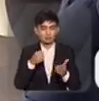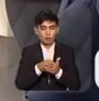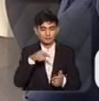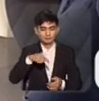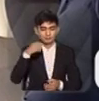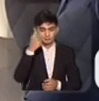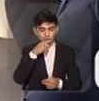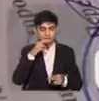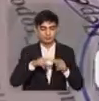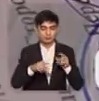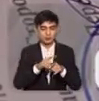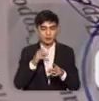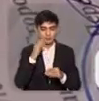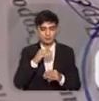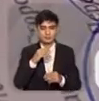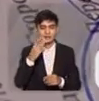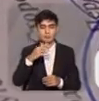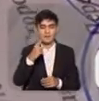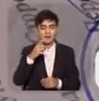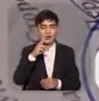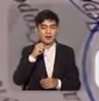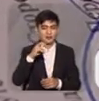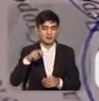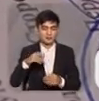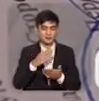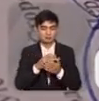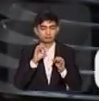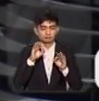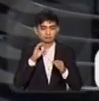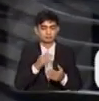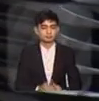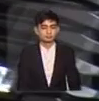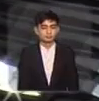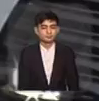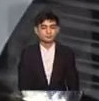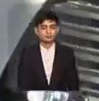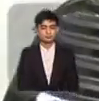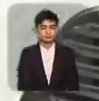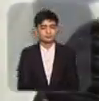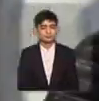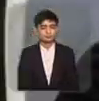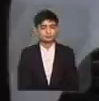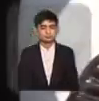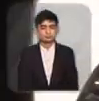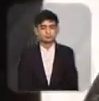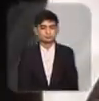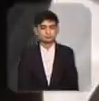трансляция розыгрыша проводится на тридцать первом канале наталья раем ринат абулхаира фанфар беру алматы